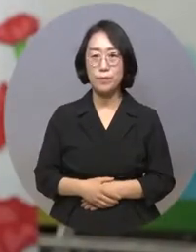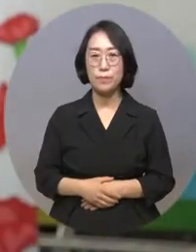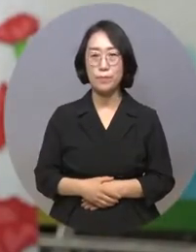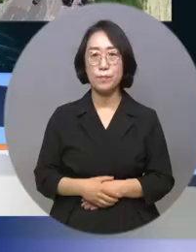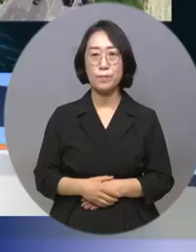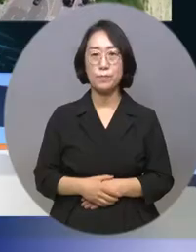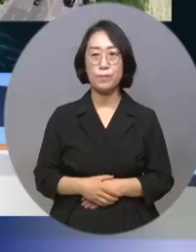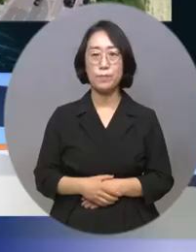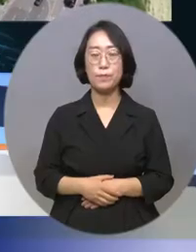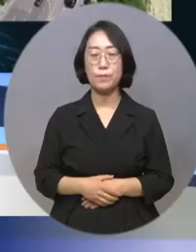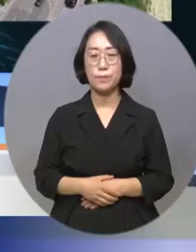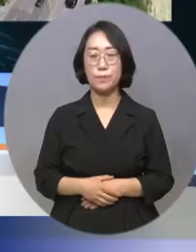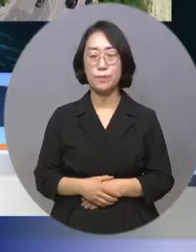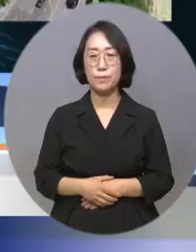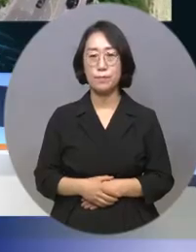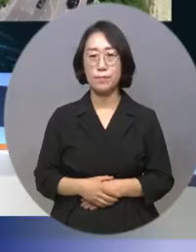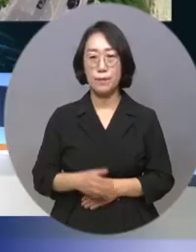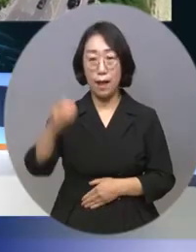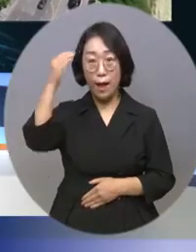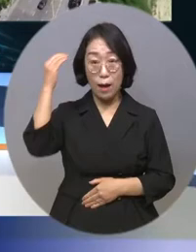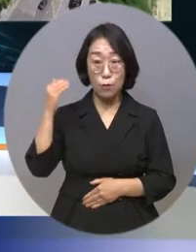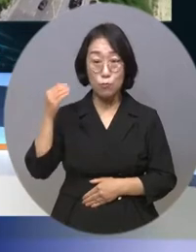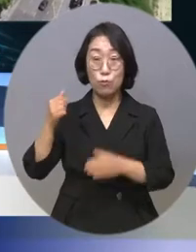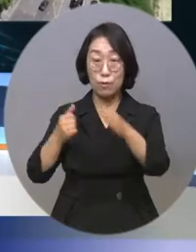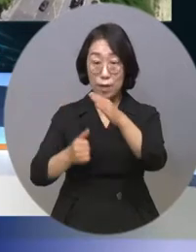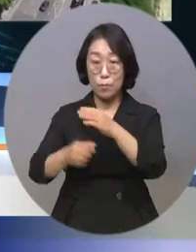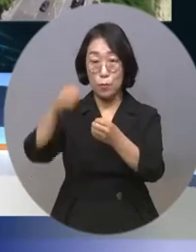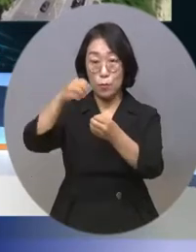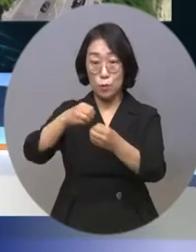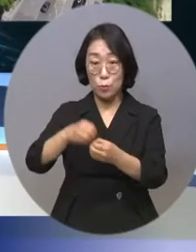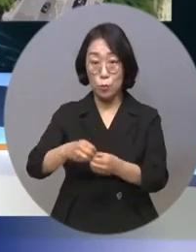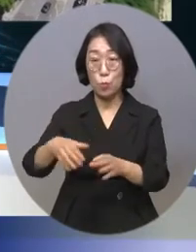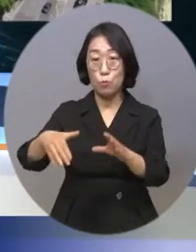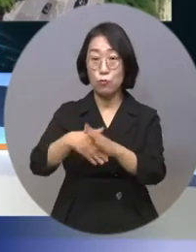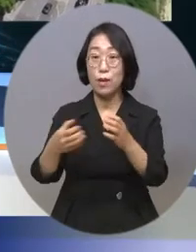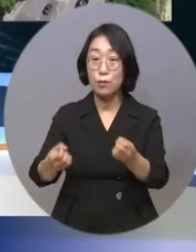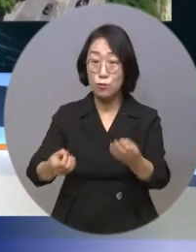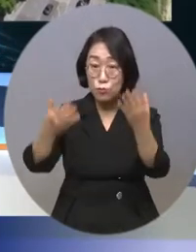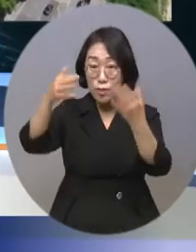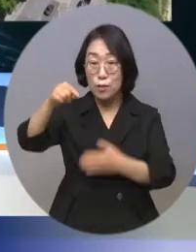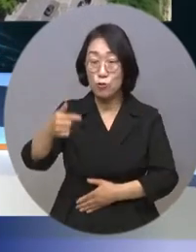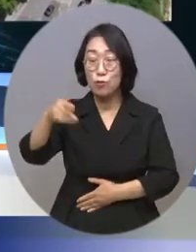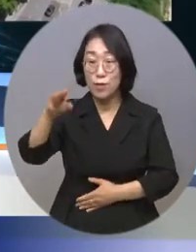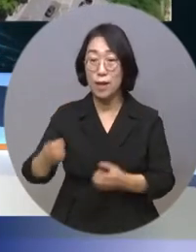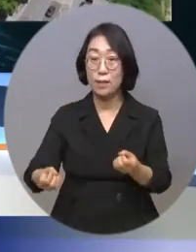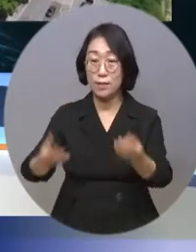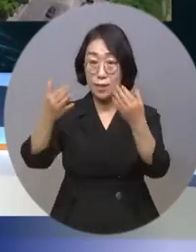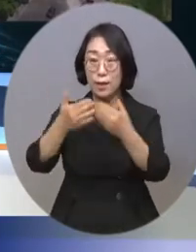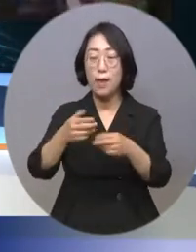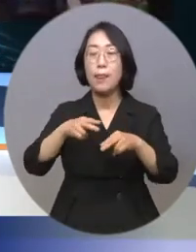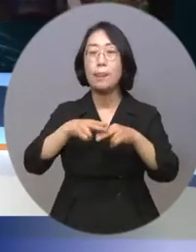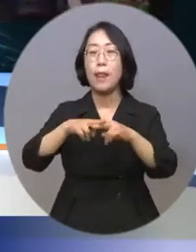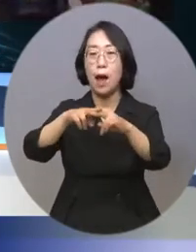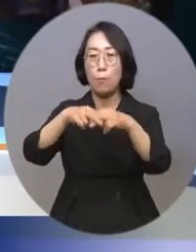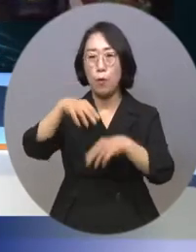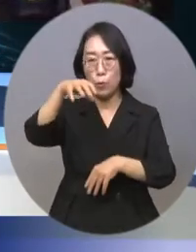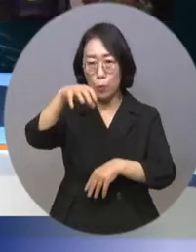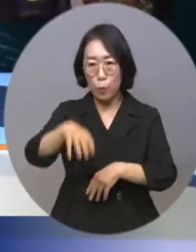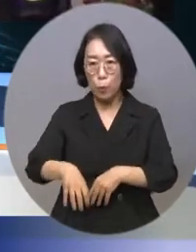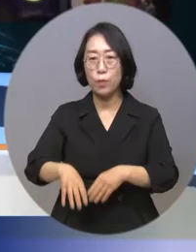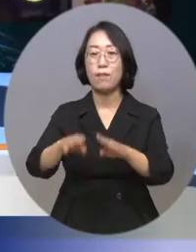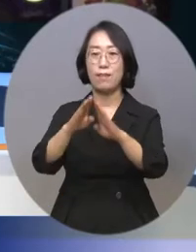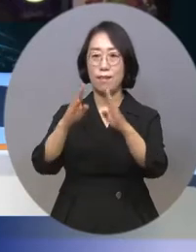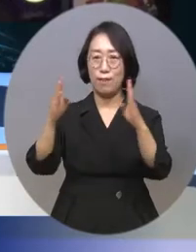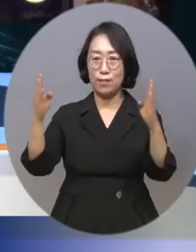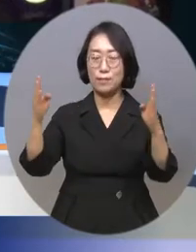장유진입니다. 대한민국의 대표 전통 문화축제인 춘향제가 남원 광한루원 일대에서